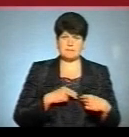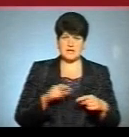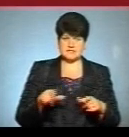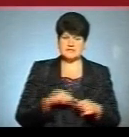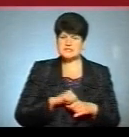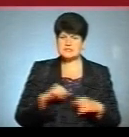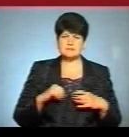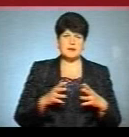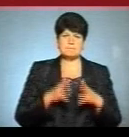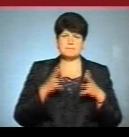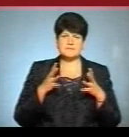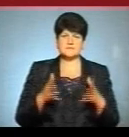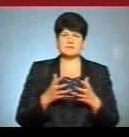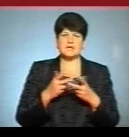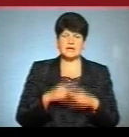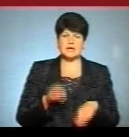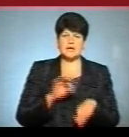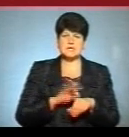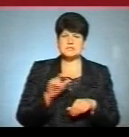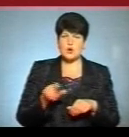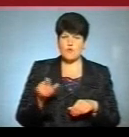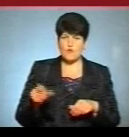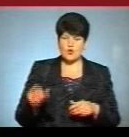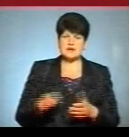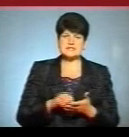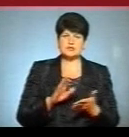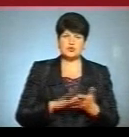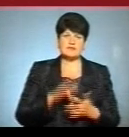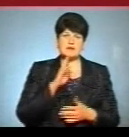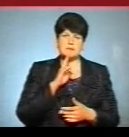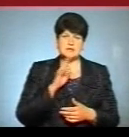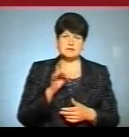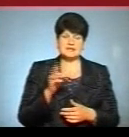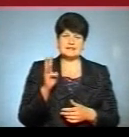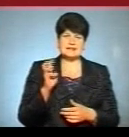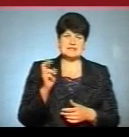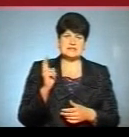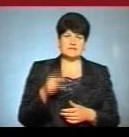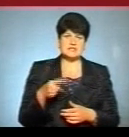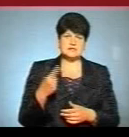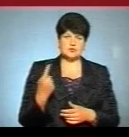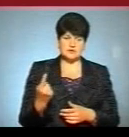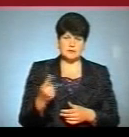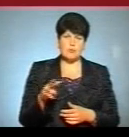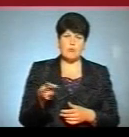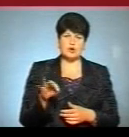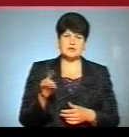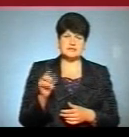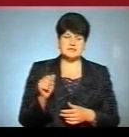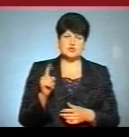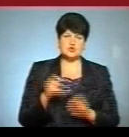Найбільша кількість хворих зареєстрована в Кременецькому районі – 321, в Монастирському